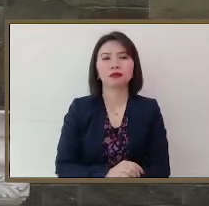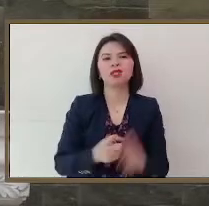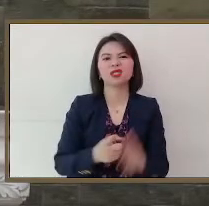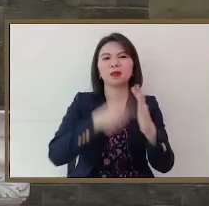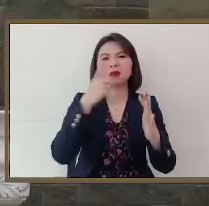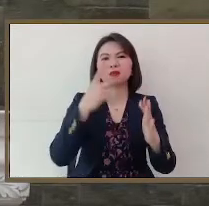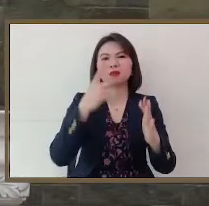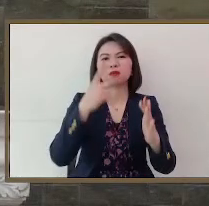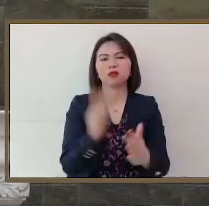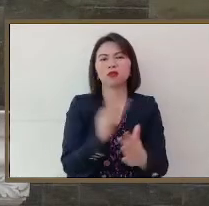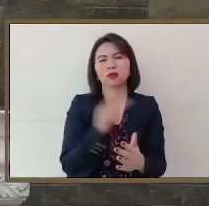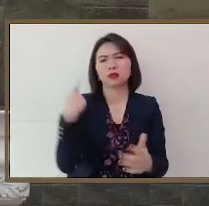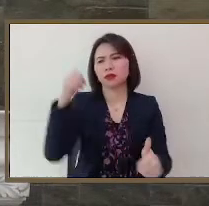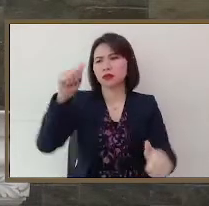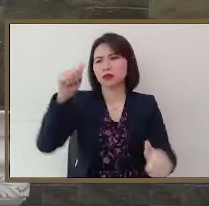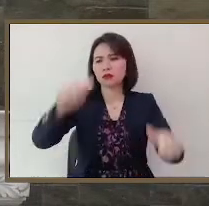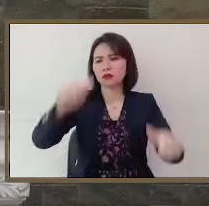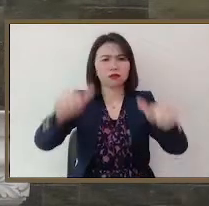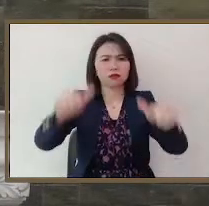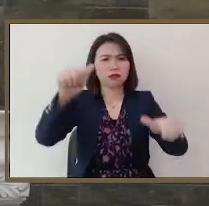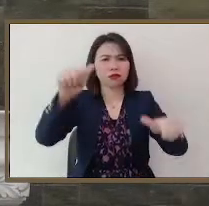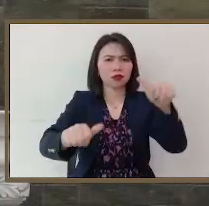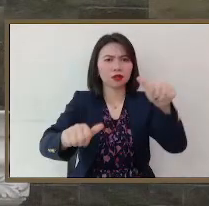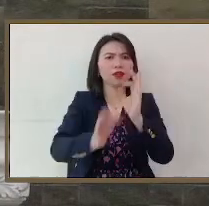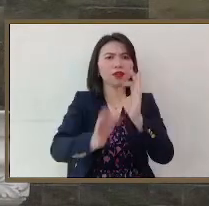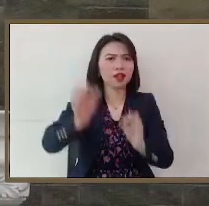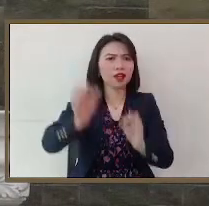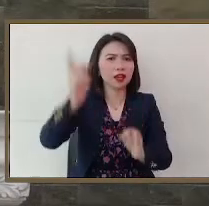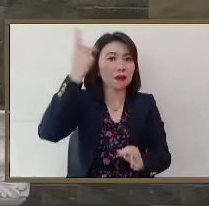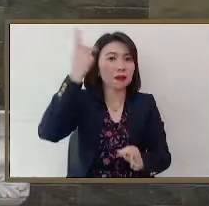hindi natin nagustuhan ang sinabi ni Pastor.